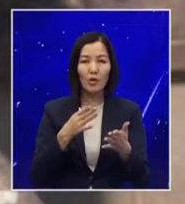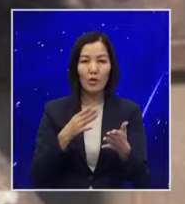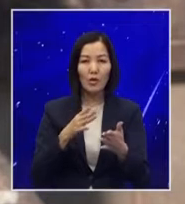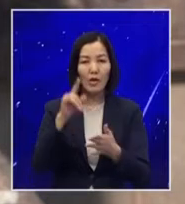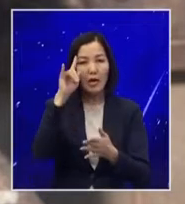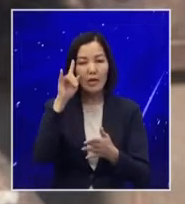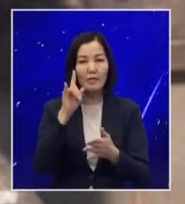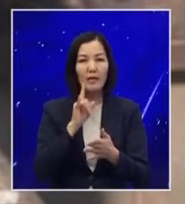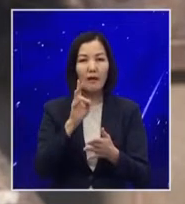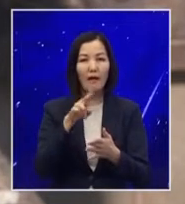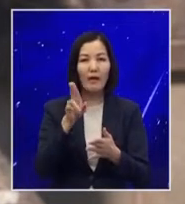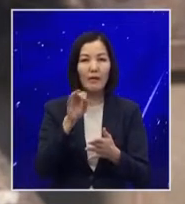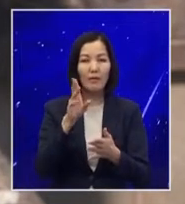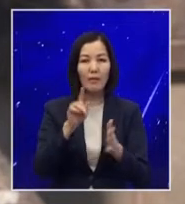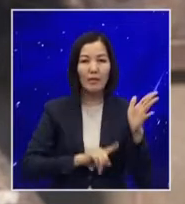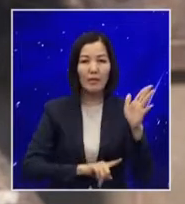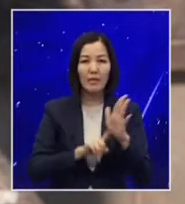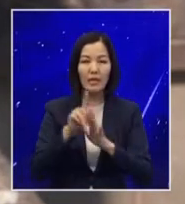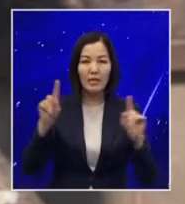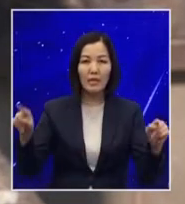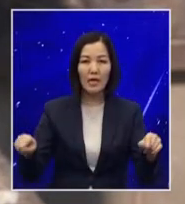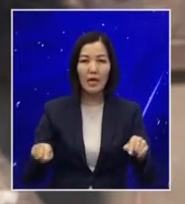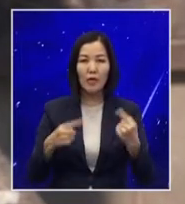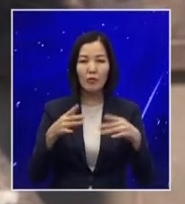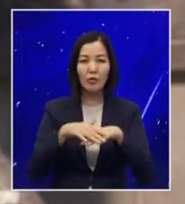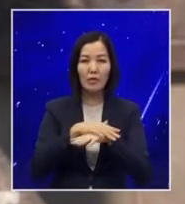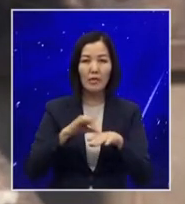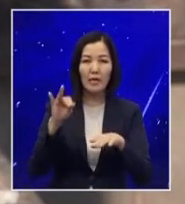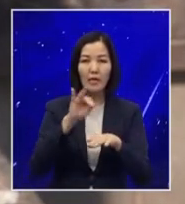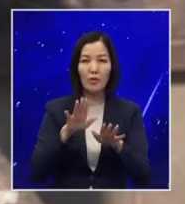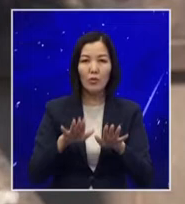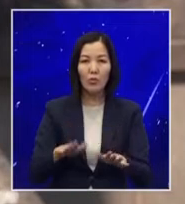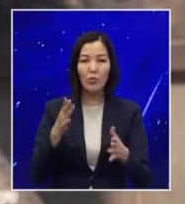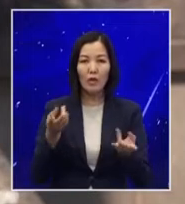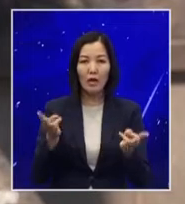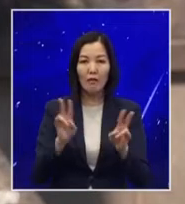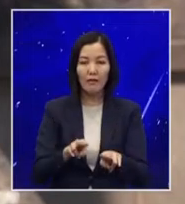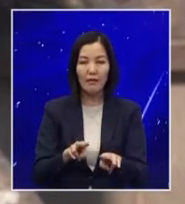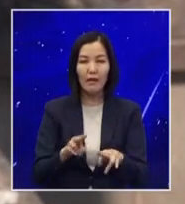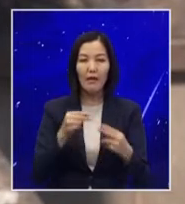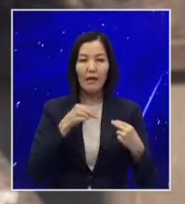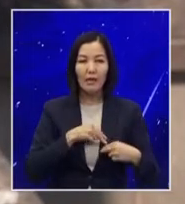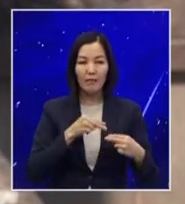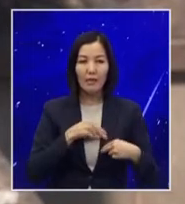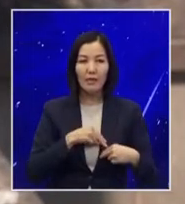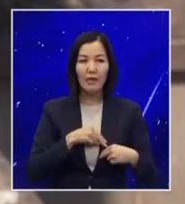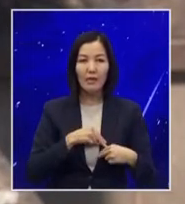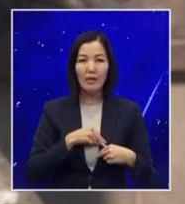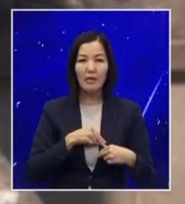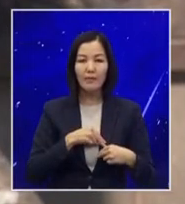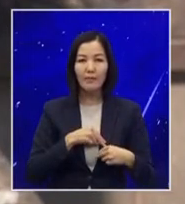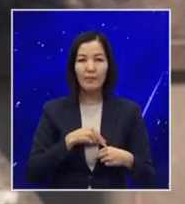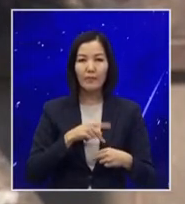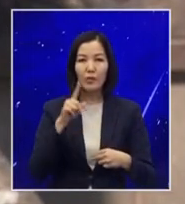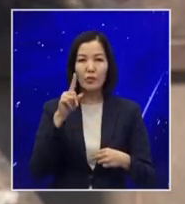қалаған ақын ретінде ел тарихында айрықша із қалдырды. Оның еңбектері бір ғасырдан